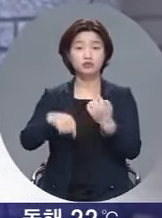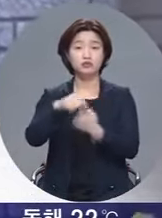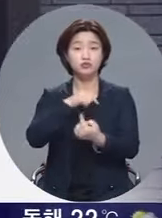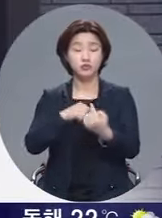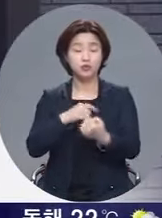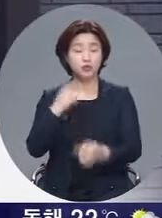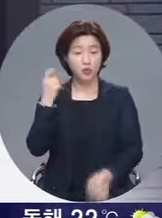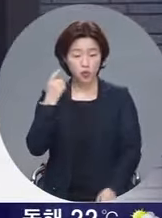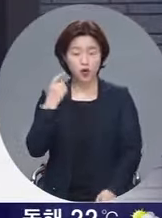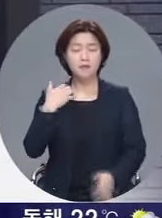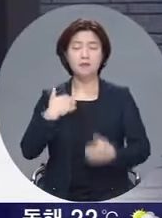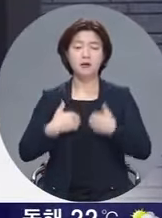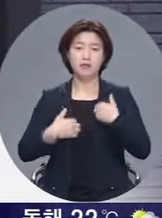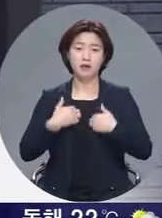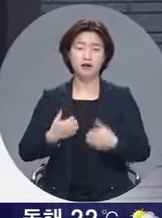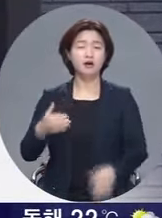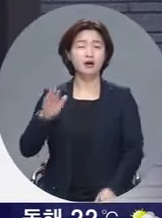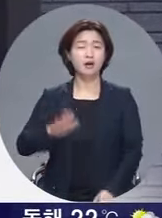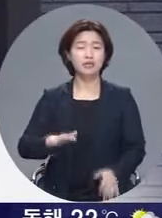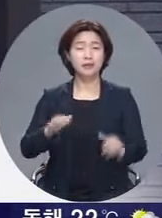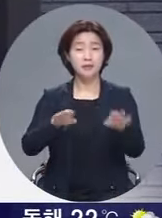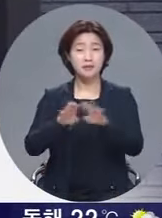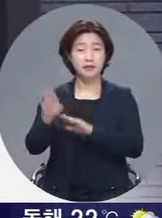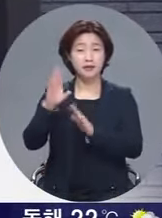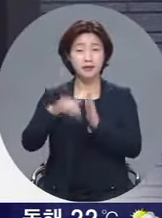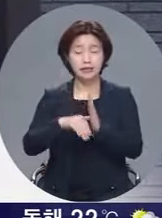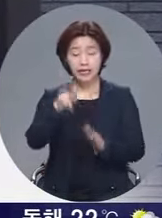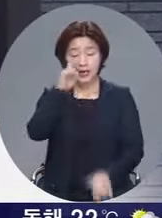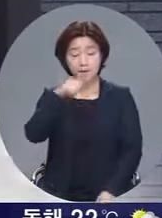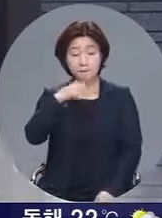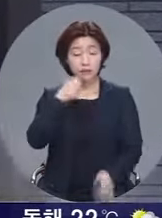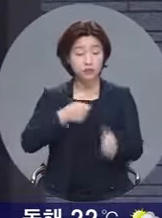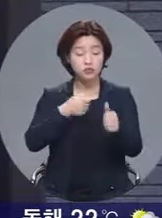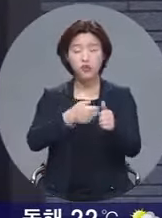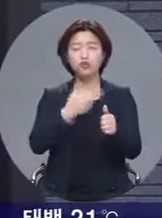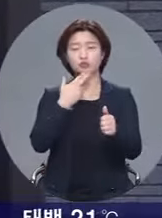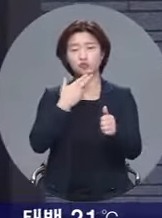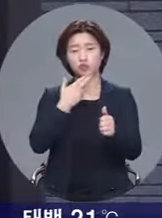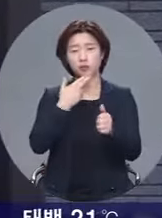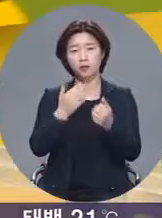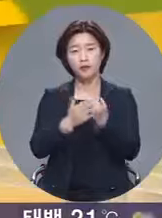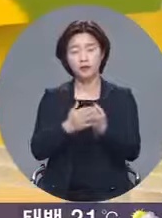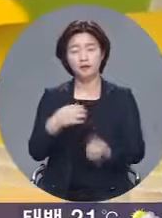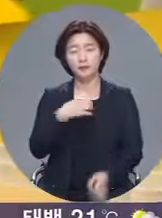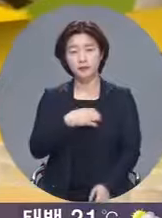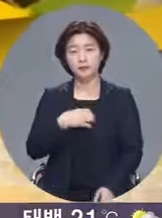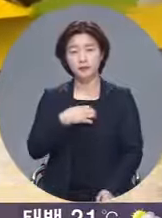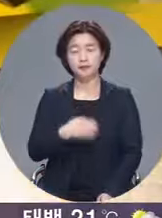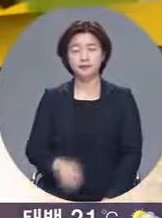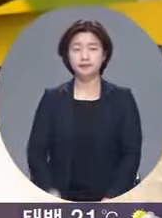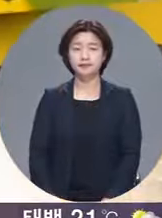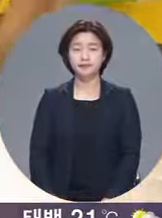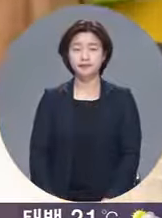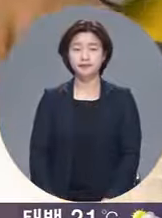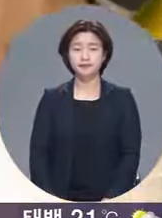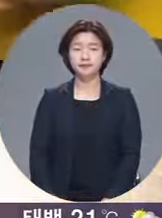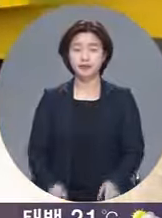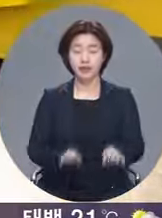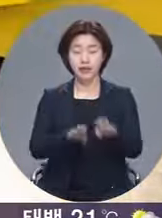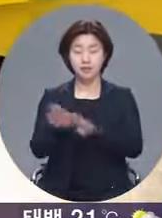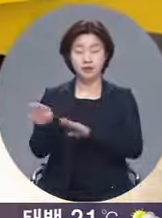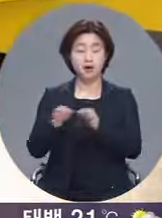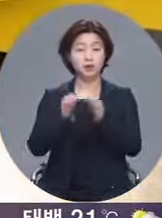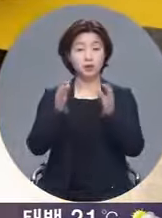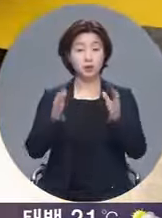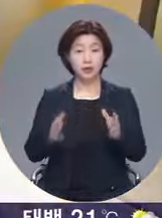덜었습니다. 하지만 방학 땐 점심을 주지 않는다는 걸 알고 다시 걱정이 시작됐습니다. 방학 동안 이 학교의 늘봄